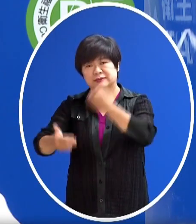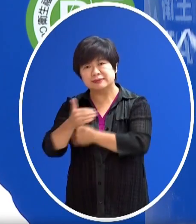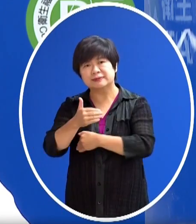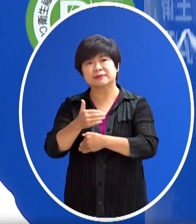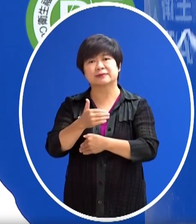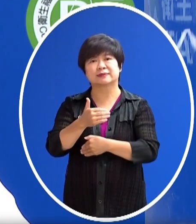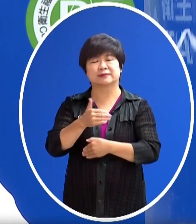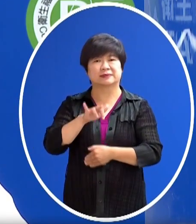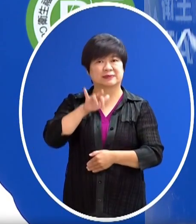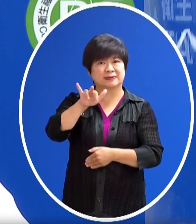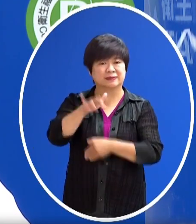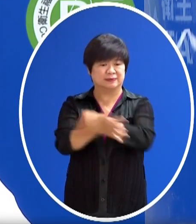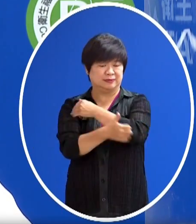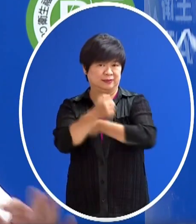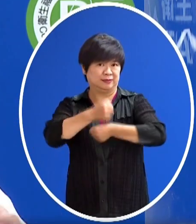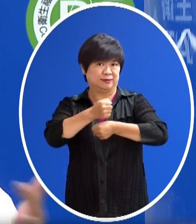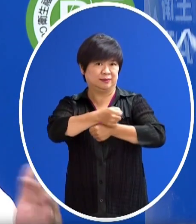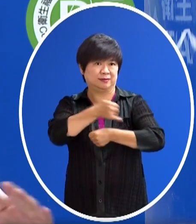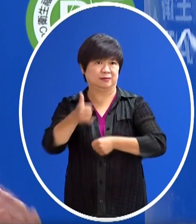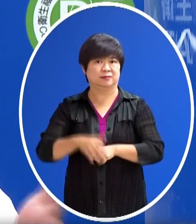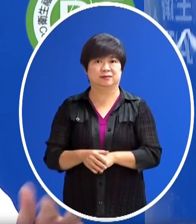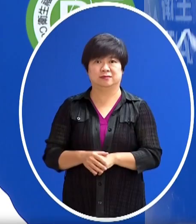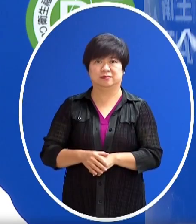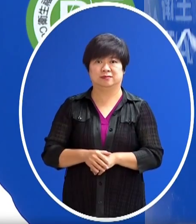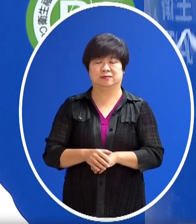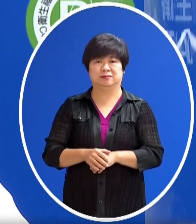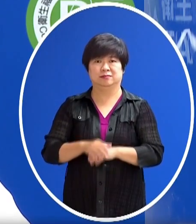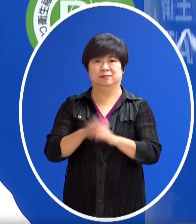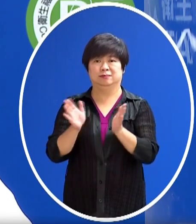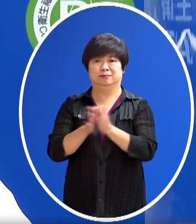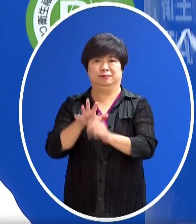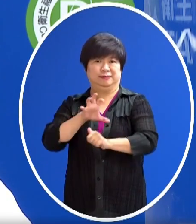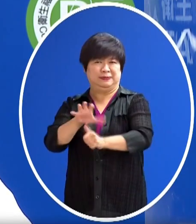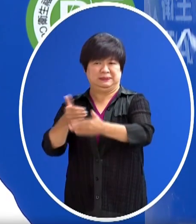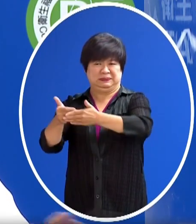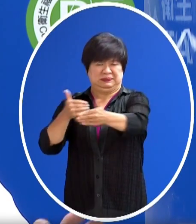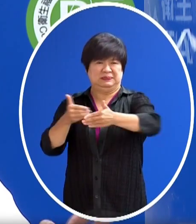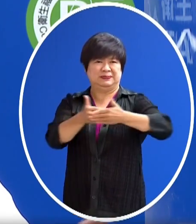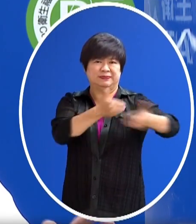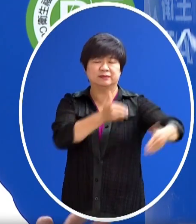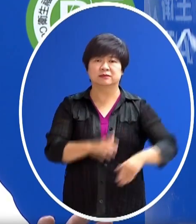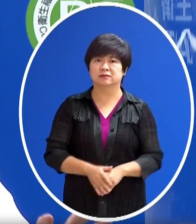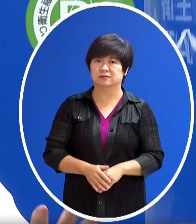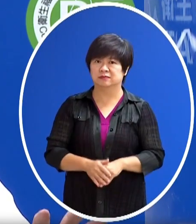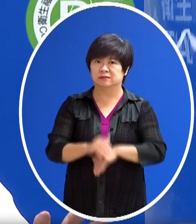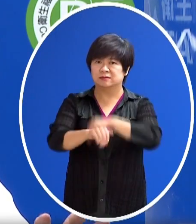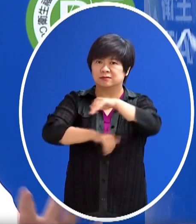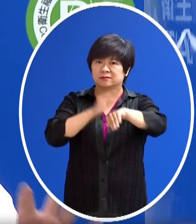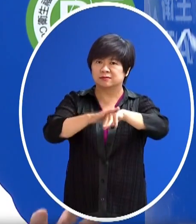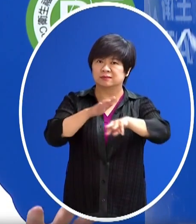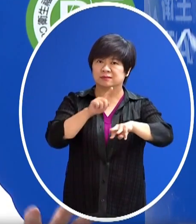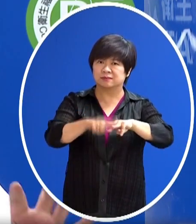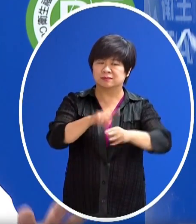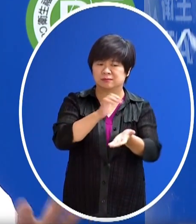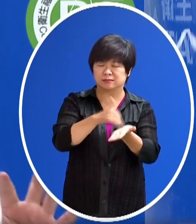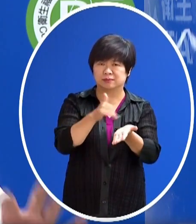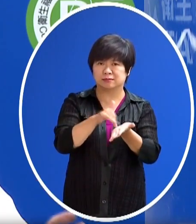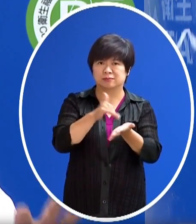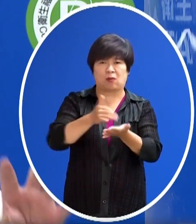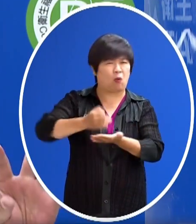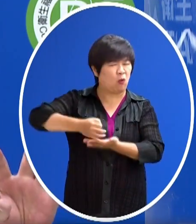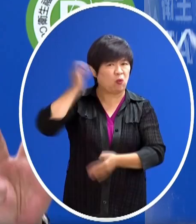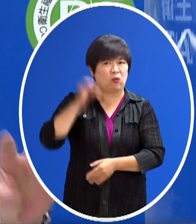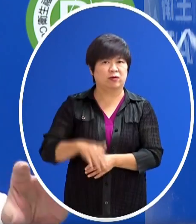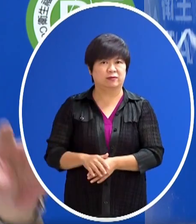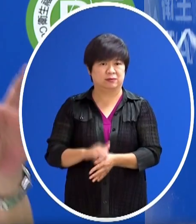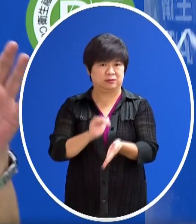的航空机组员，不断的在隔离中。那这个成本是多么的一个可怕，最主要是医疗的